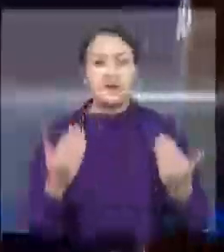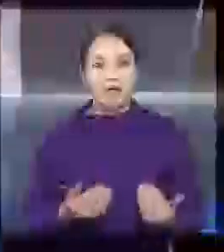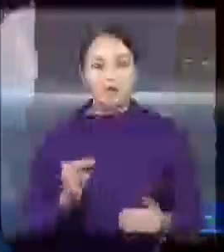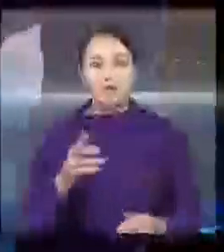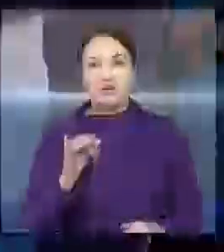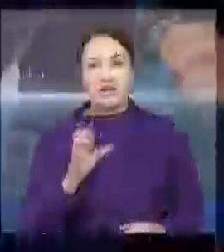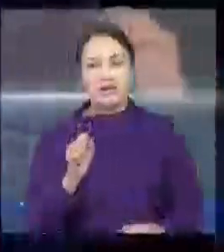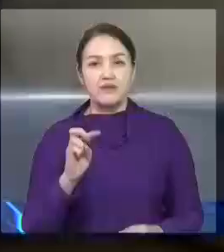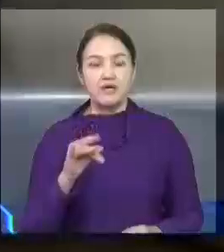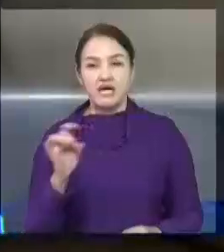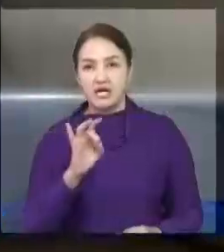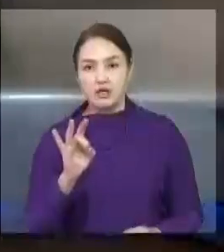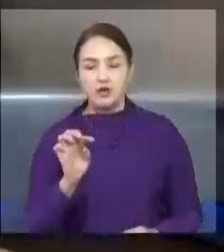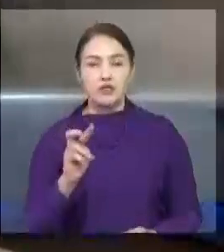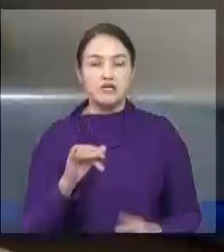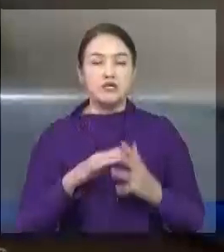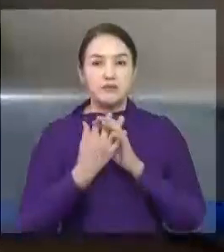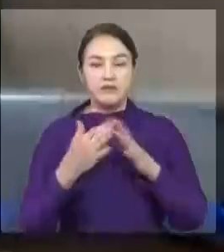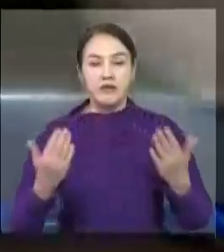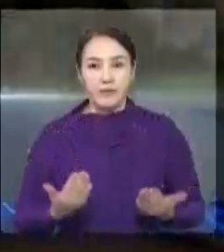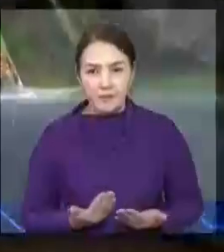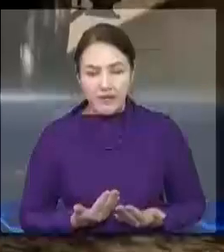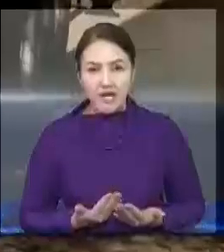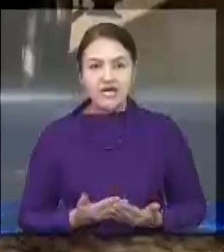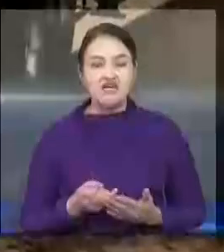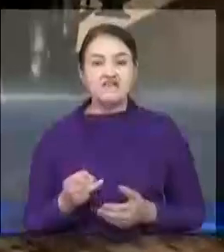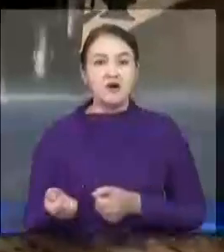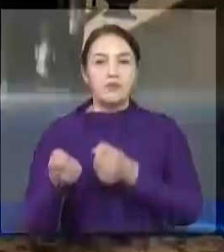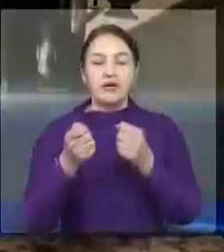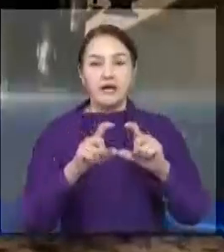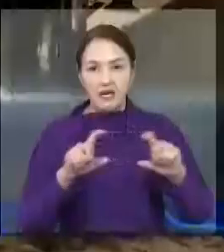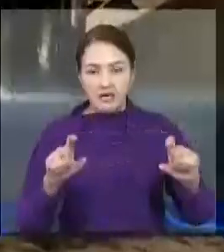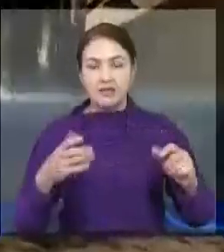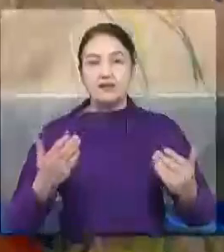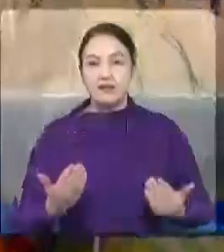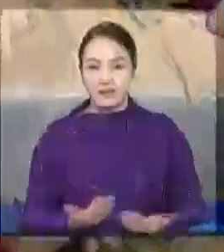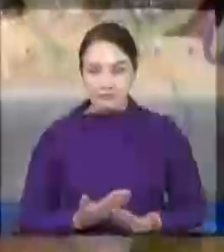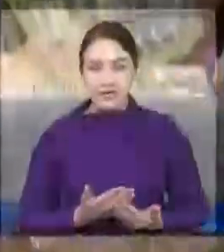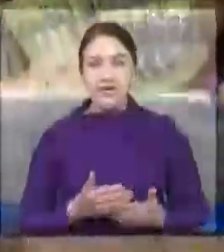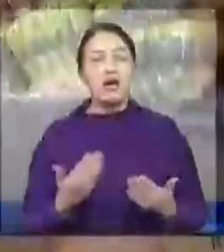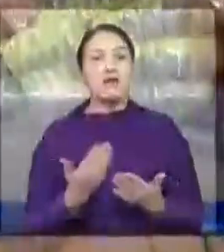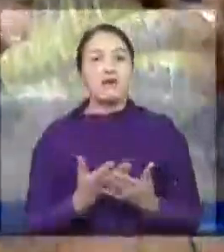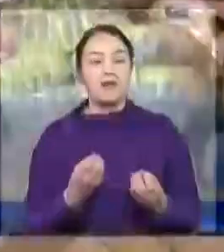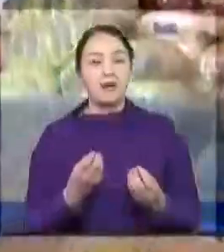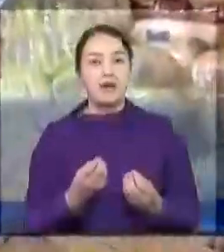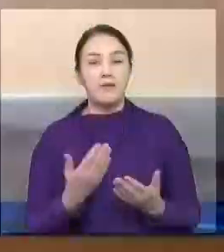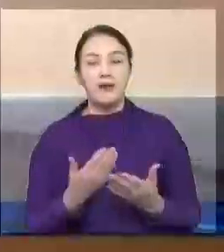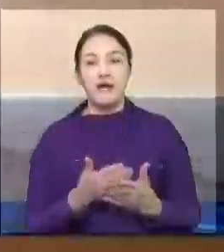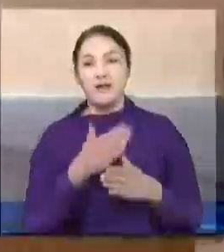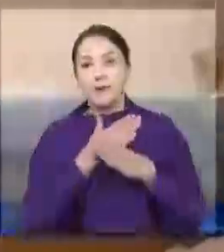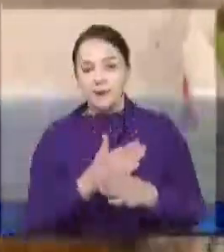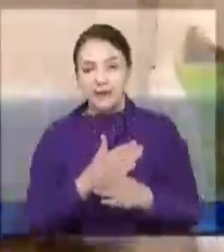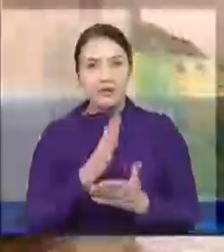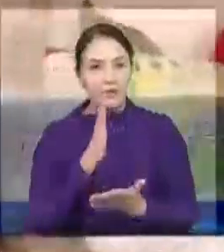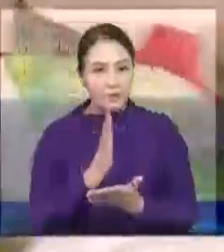Нұра, Белшер, Мамыр және Құйылыс ауылының тұрғындары аудандағы эвакуациялық пункттерде орналастырылған. Тұрғындарға әлі де болса гуманитарлық